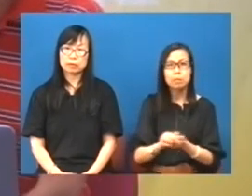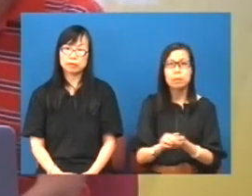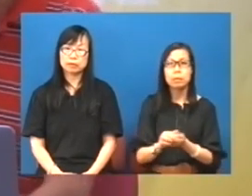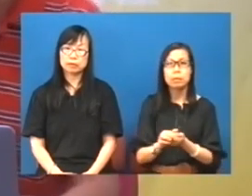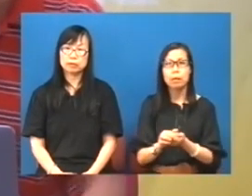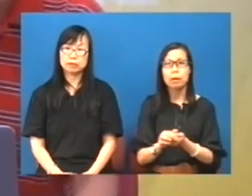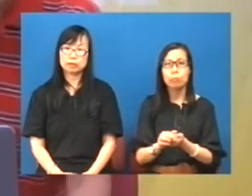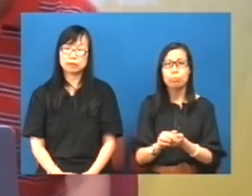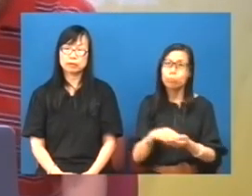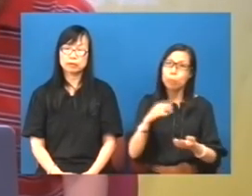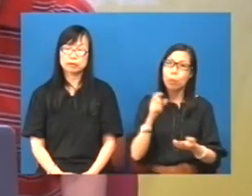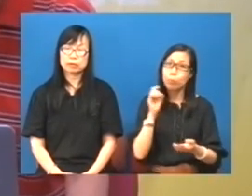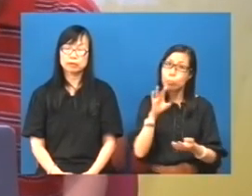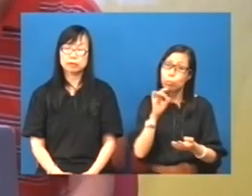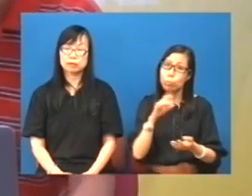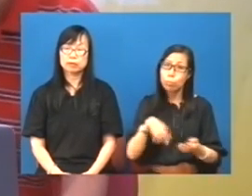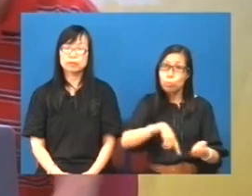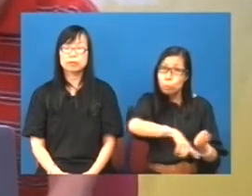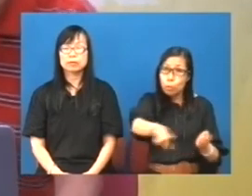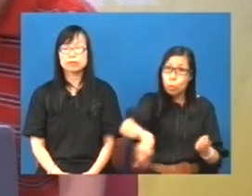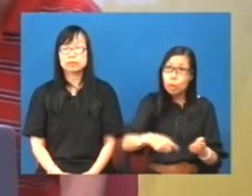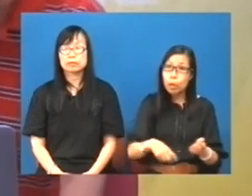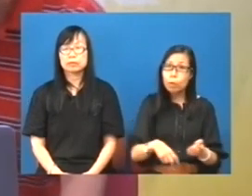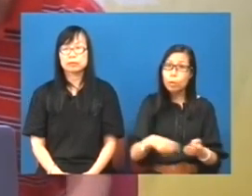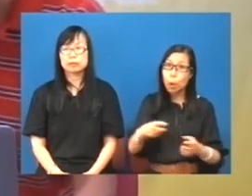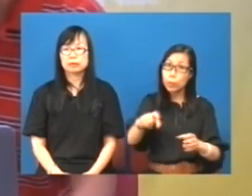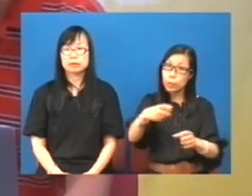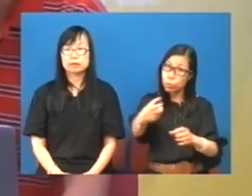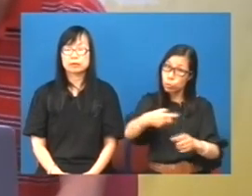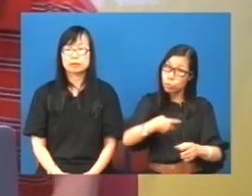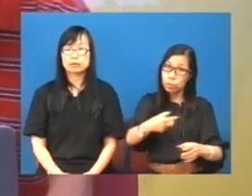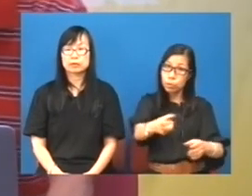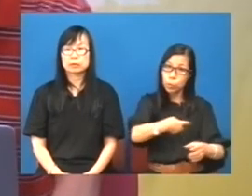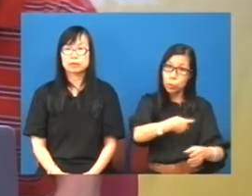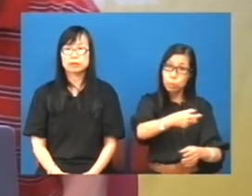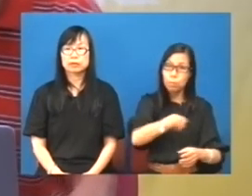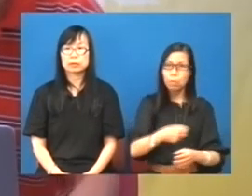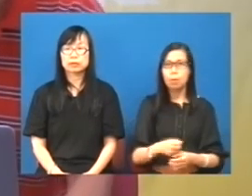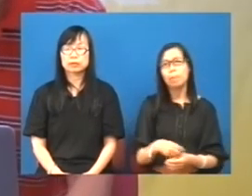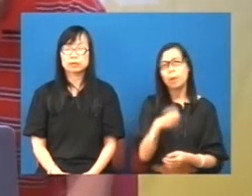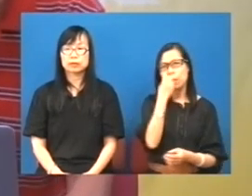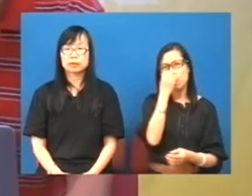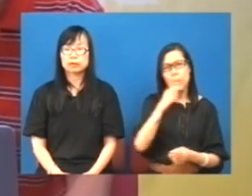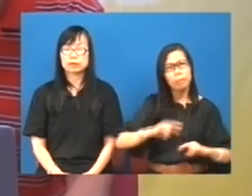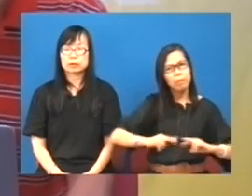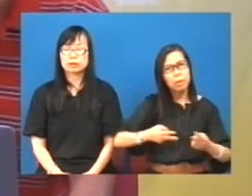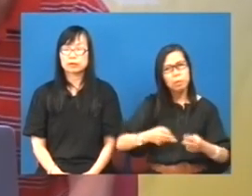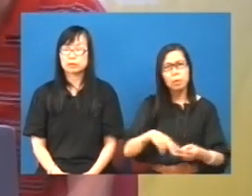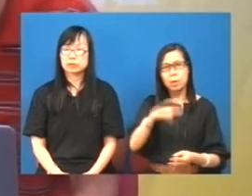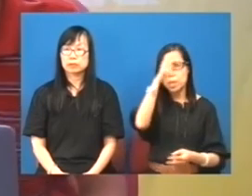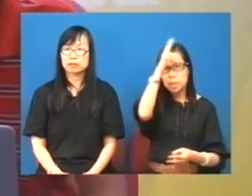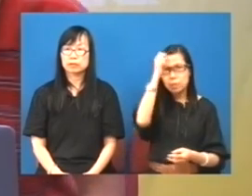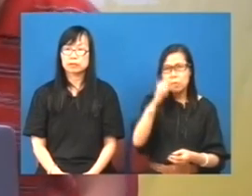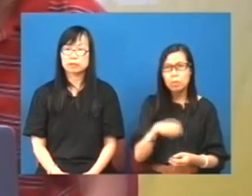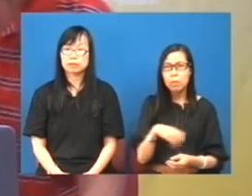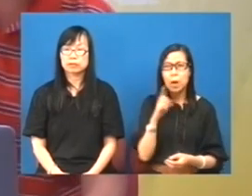在組織方面賺大錢這個你都見到香港他的發展特別是一些政府表面很重